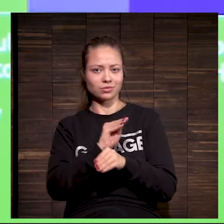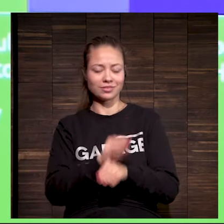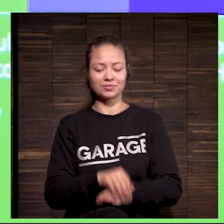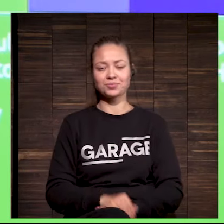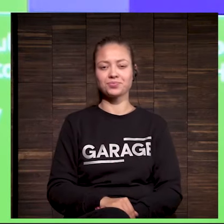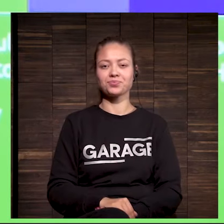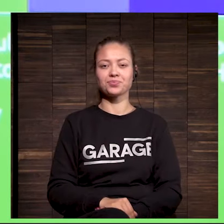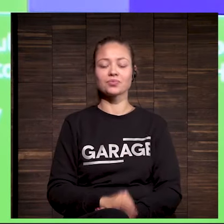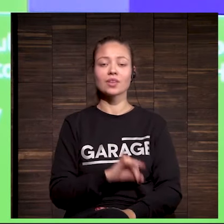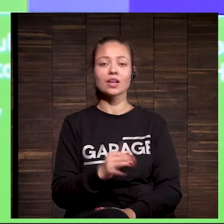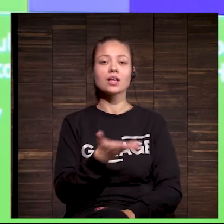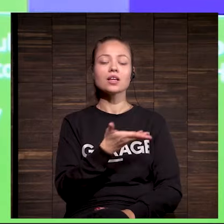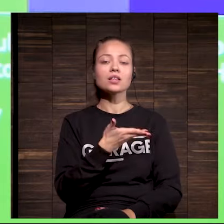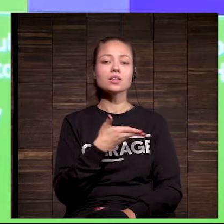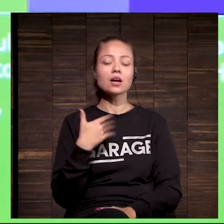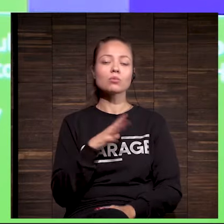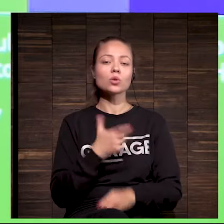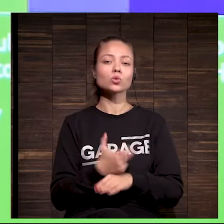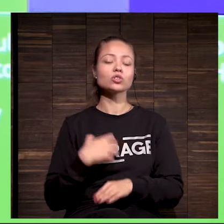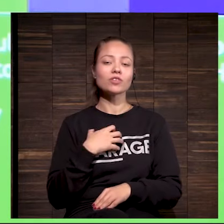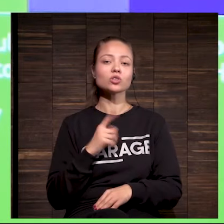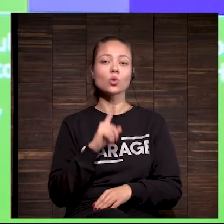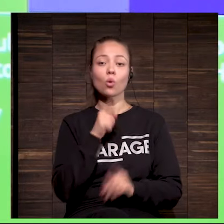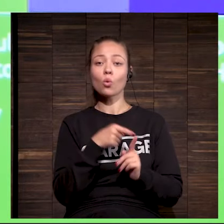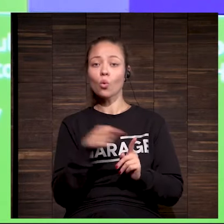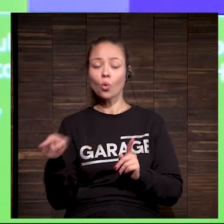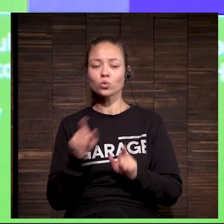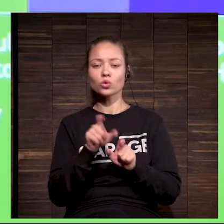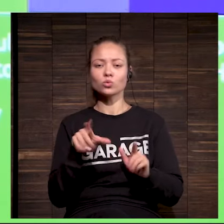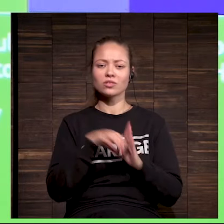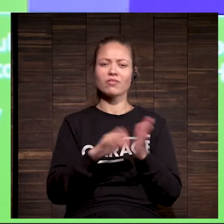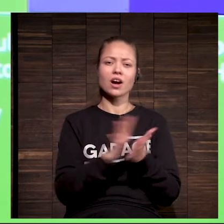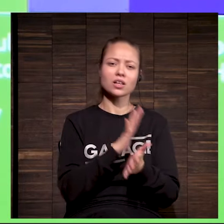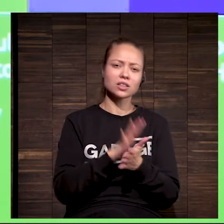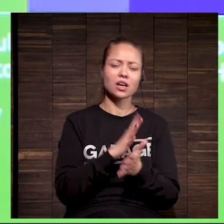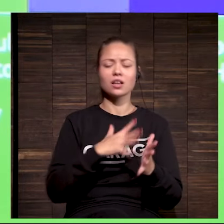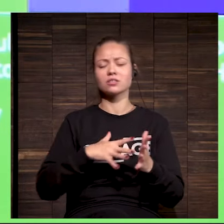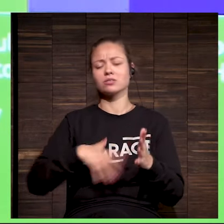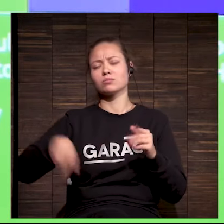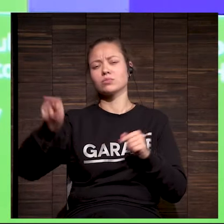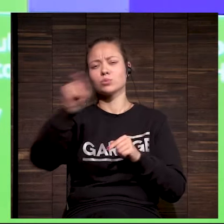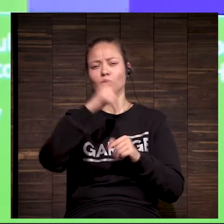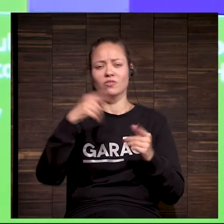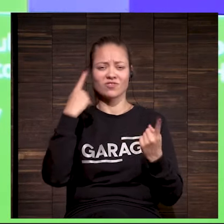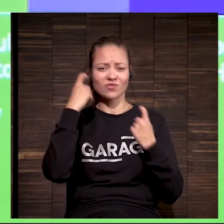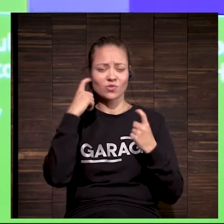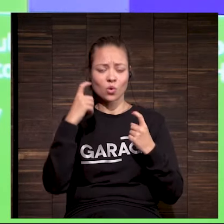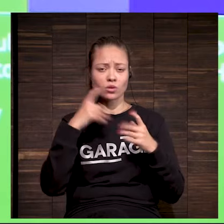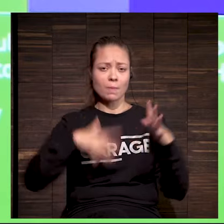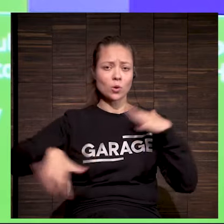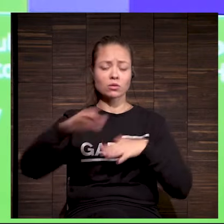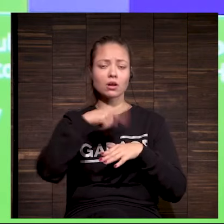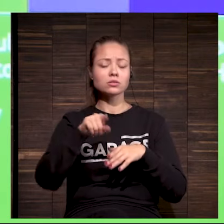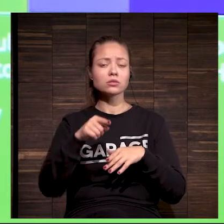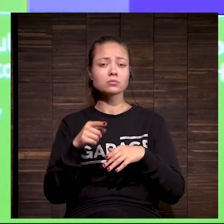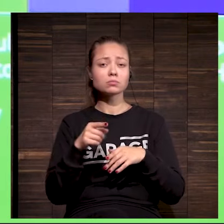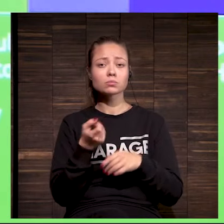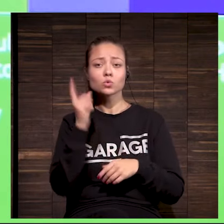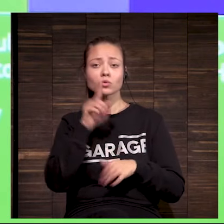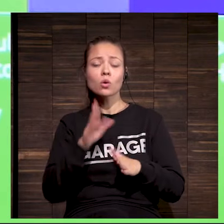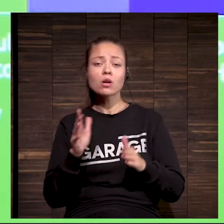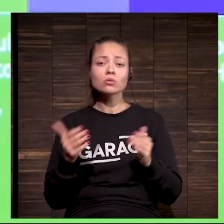и нам было очень важно что целый год люди в газетах и повсюду в информационном пространстве слышали только добрые вести о своем